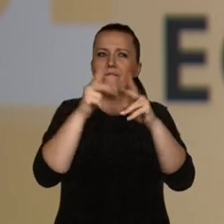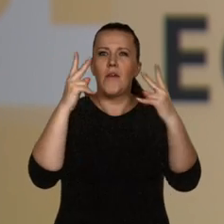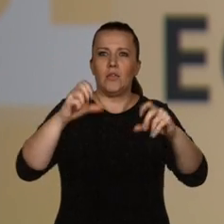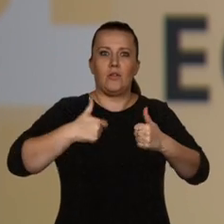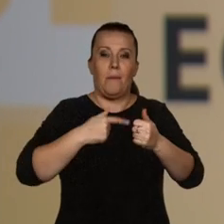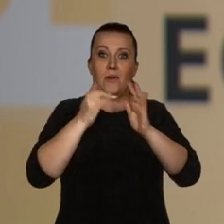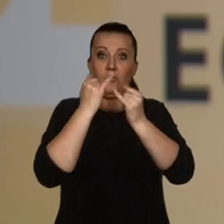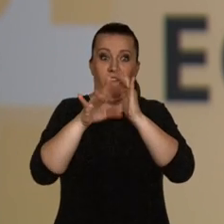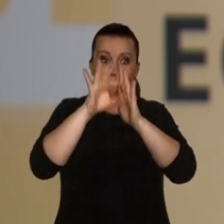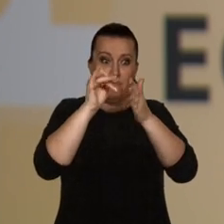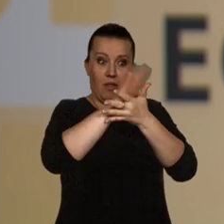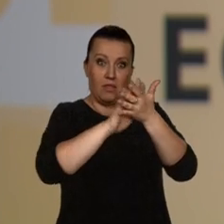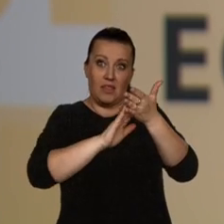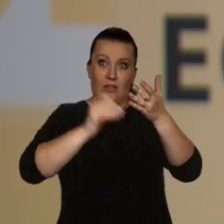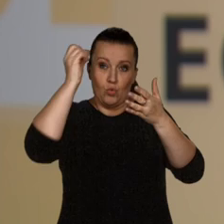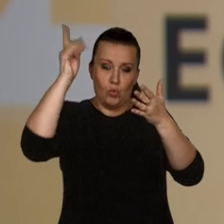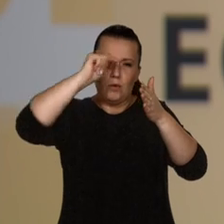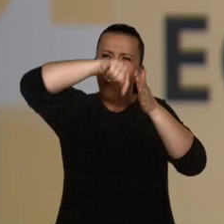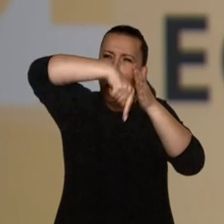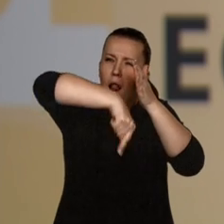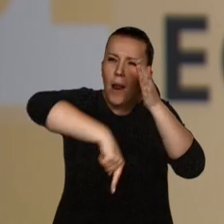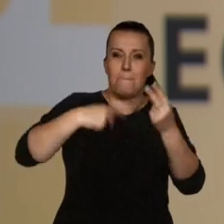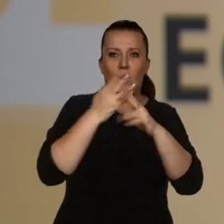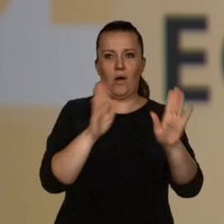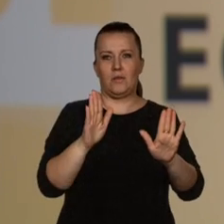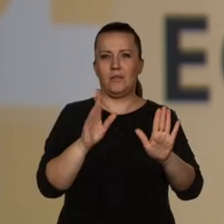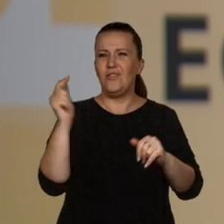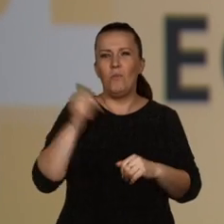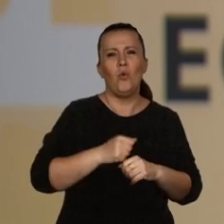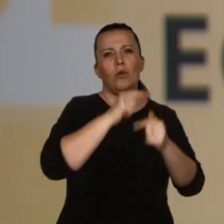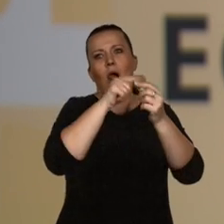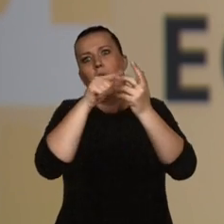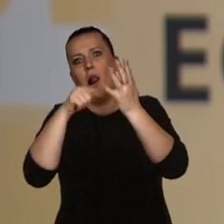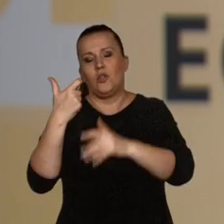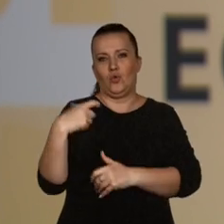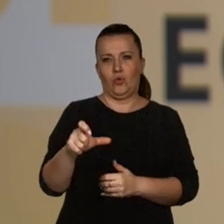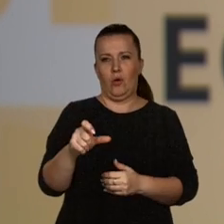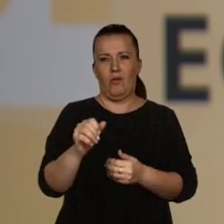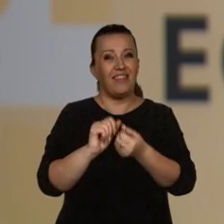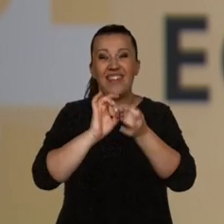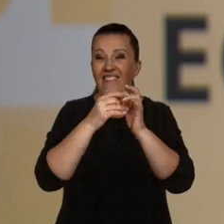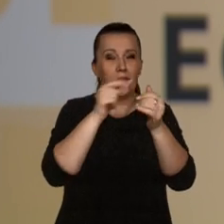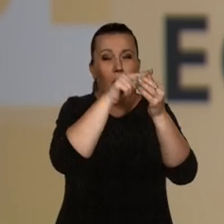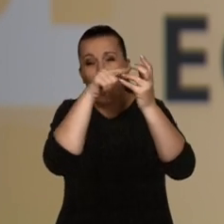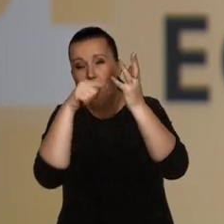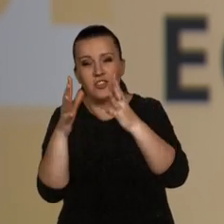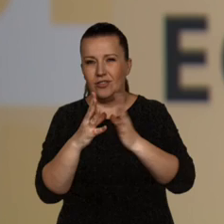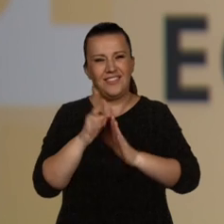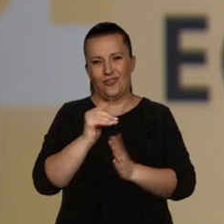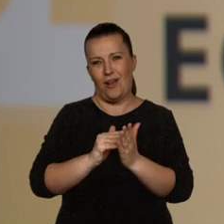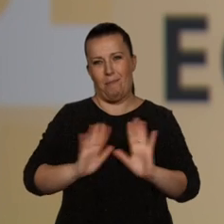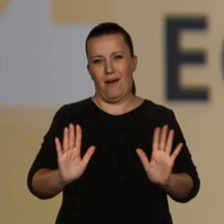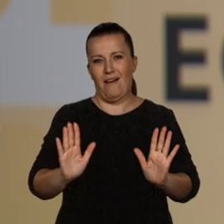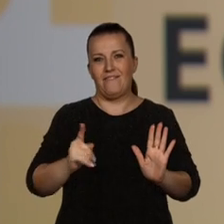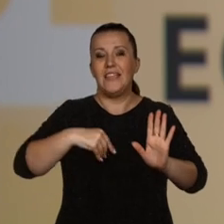zinterpretować. Musisz pokazać ich głębię. Nie sil się na to, żeby wymienić ich 100. Nie sil się, żeby wymienić ich 10. To